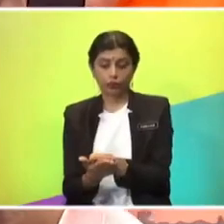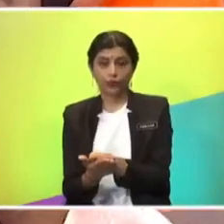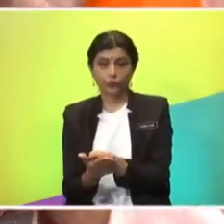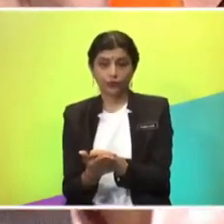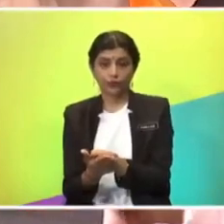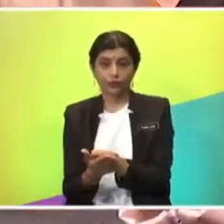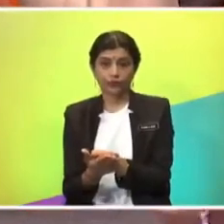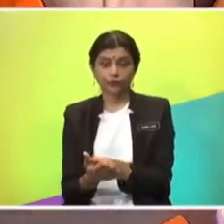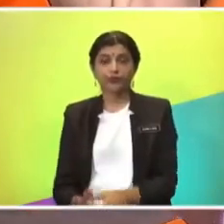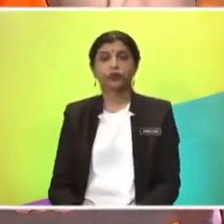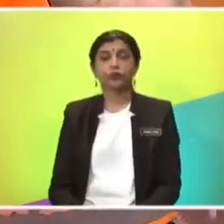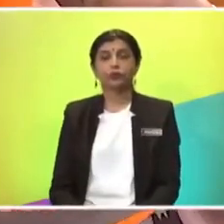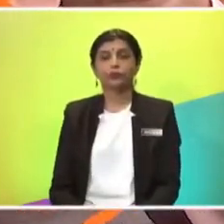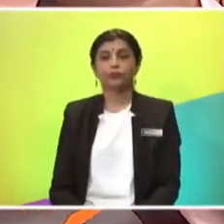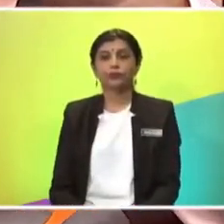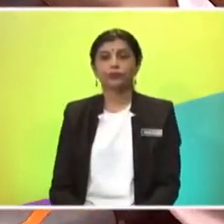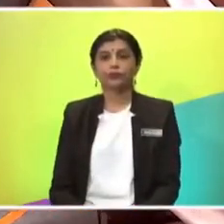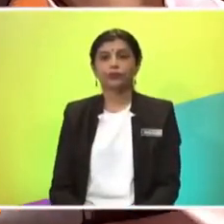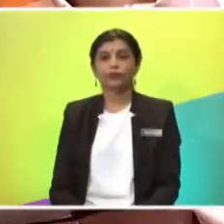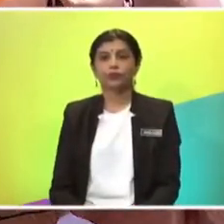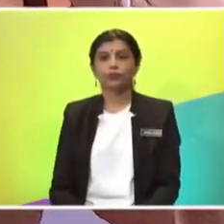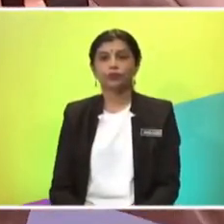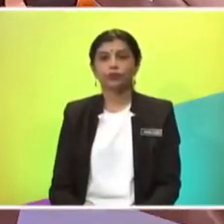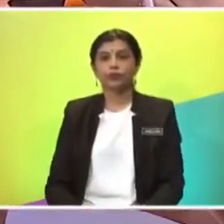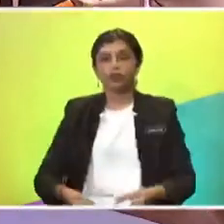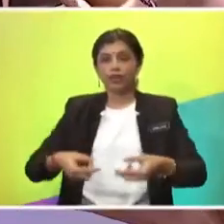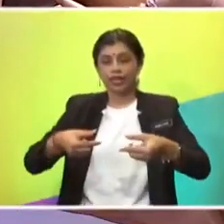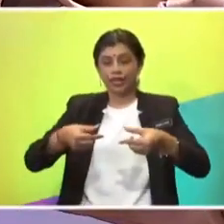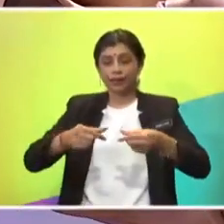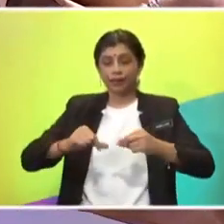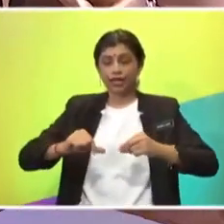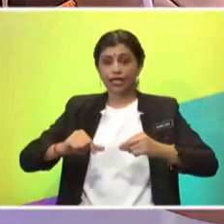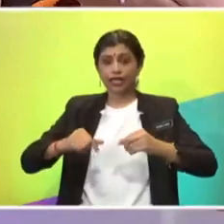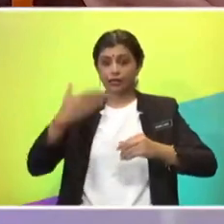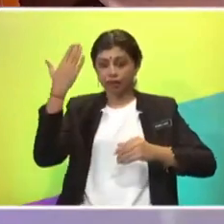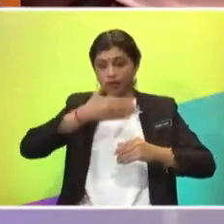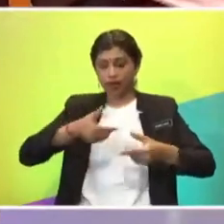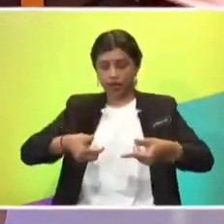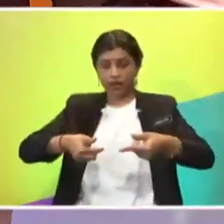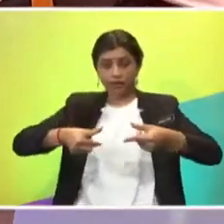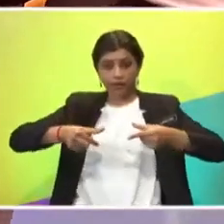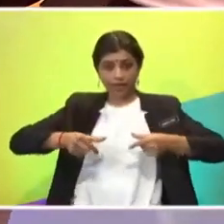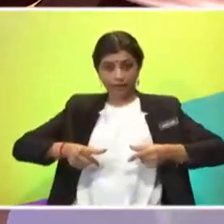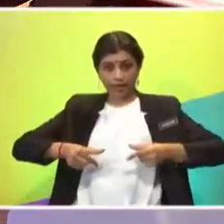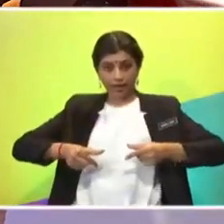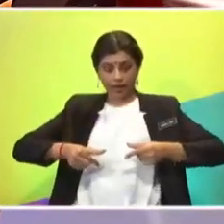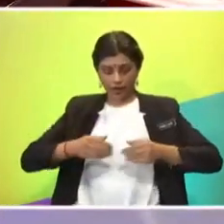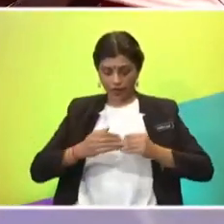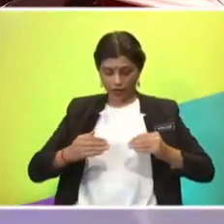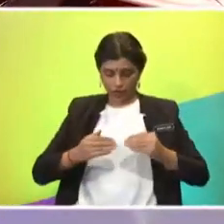Baik. Okey, dan kita lipatkan wang itu ke depan. Ha. Okey. Ha, dia berada pada